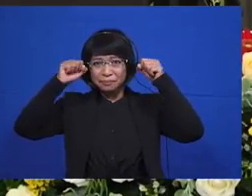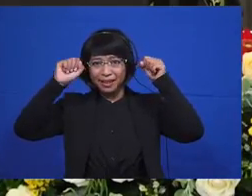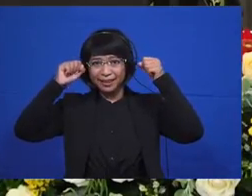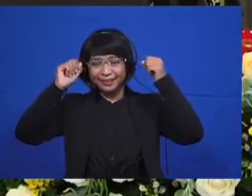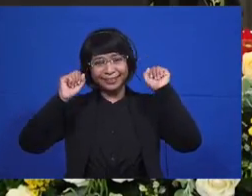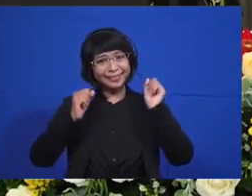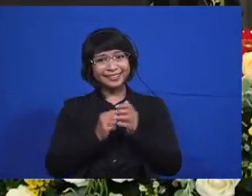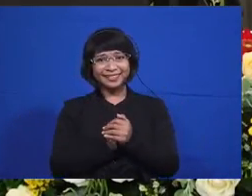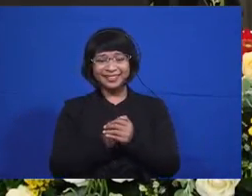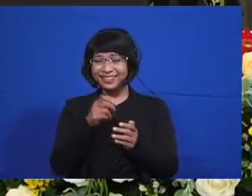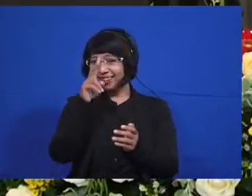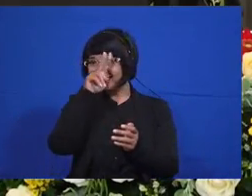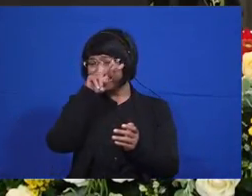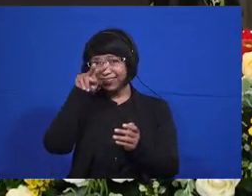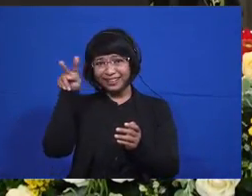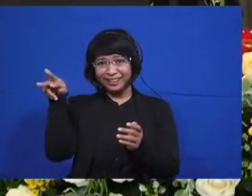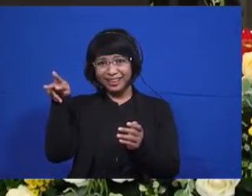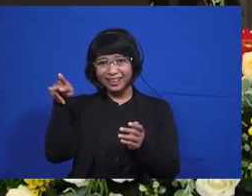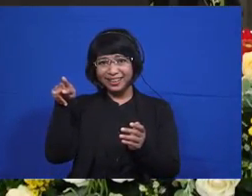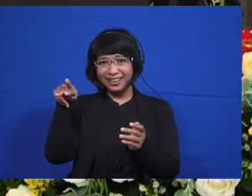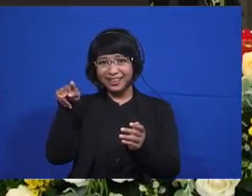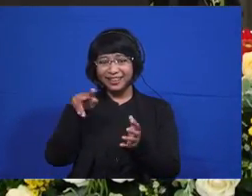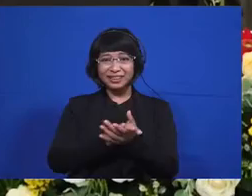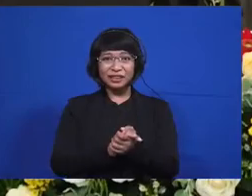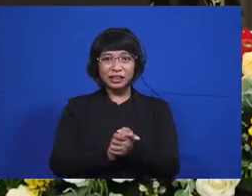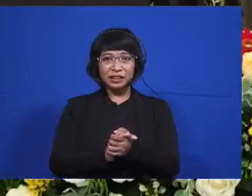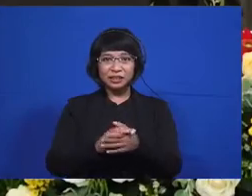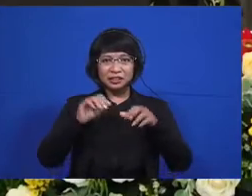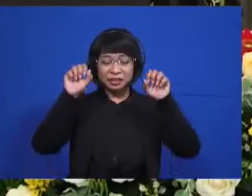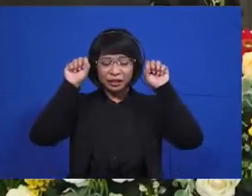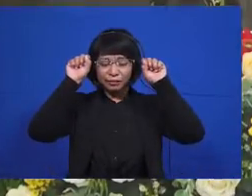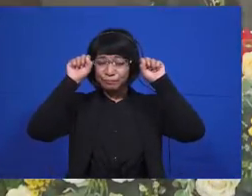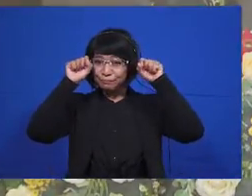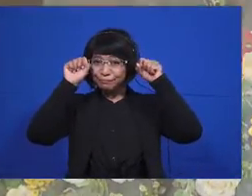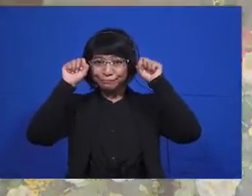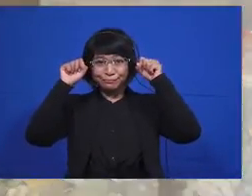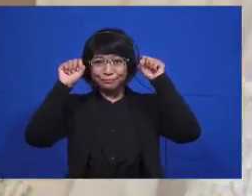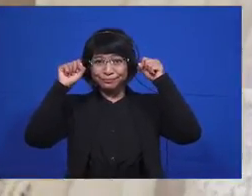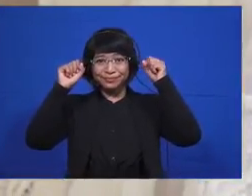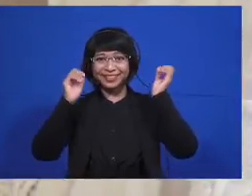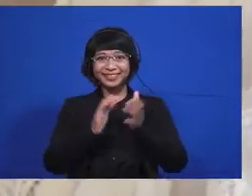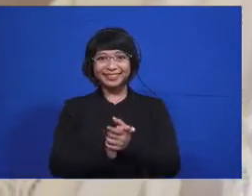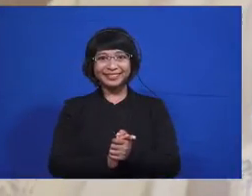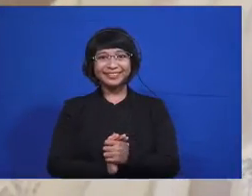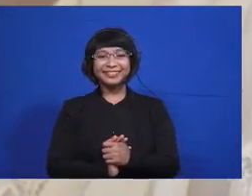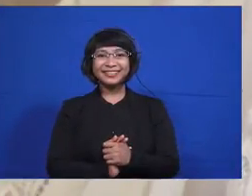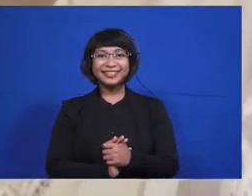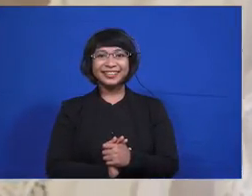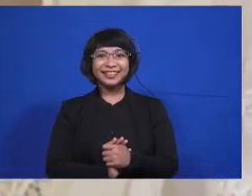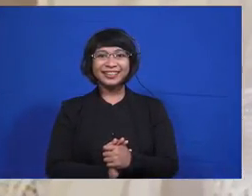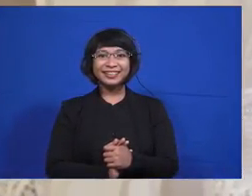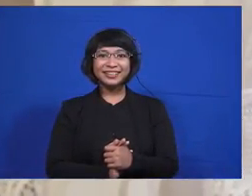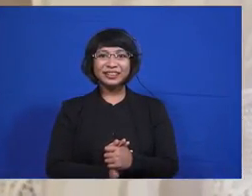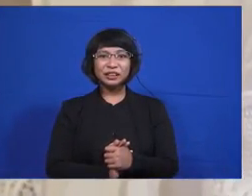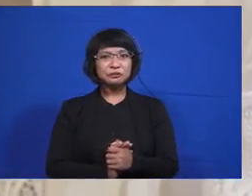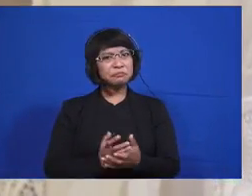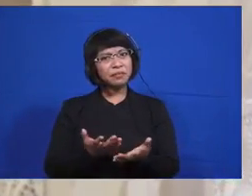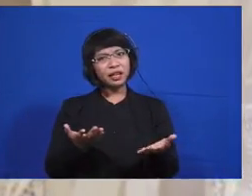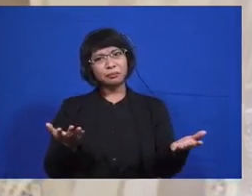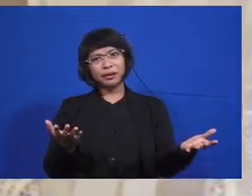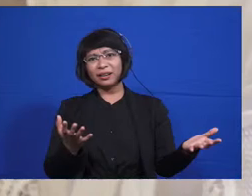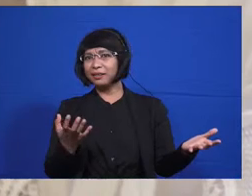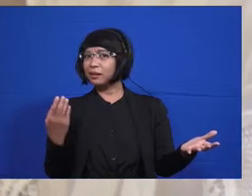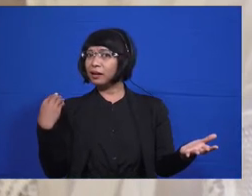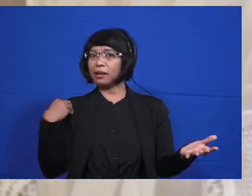ada sinar mata yang mulai goyang gitu. Nah, maka saya bertanya-tanya, apakah yang ada dalam refleksinya